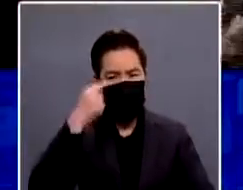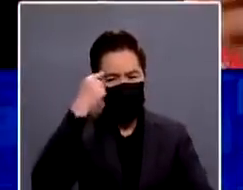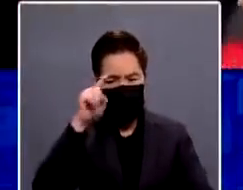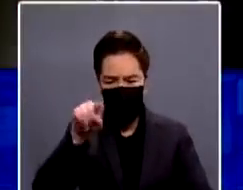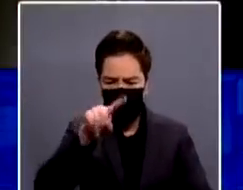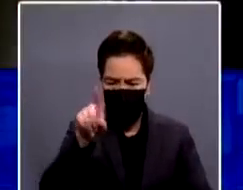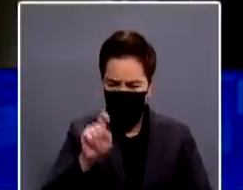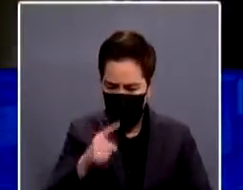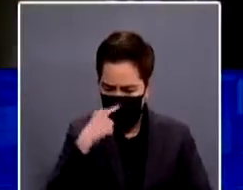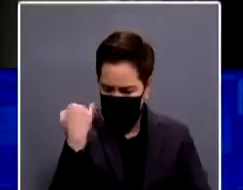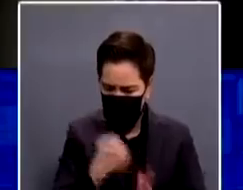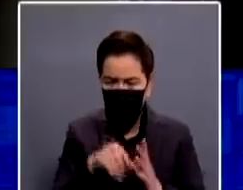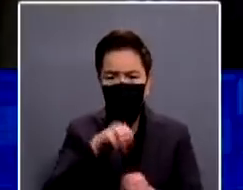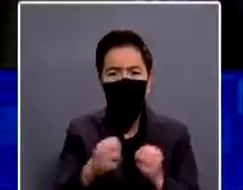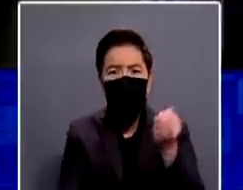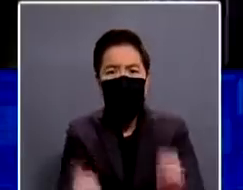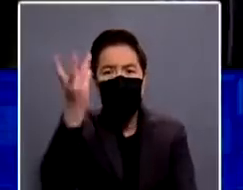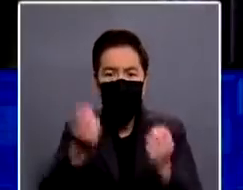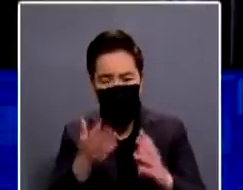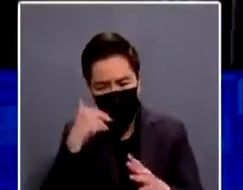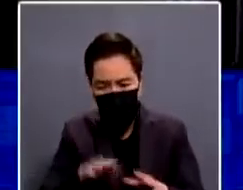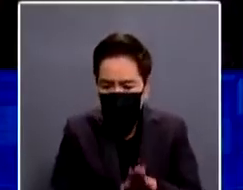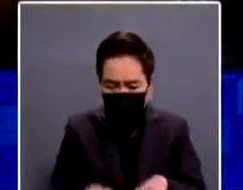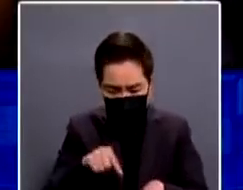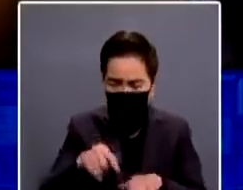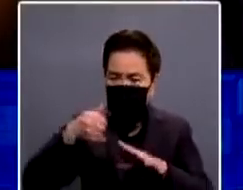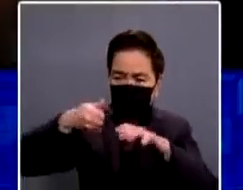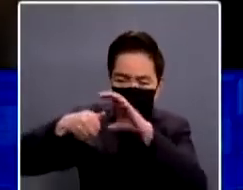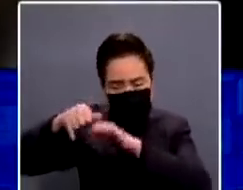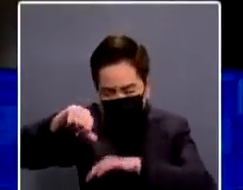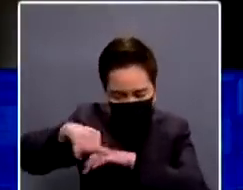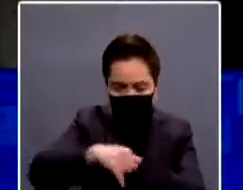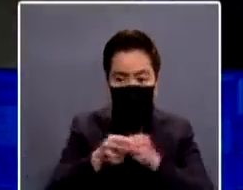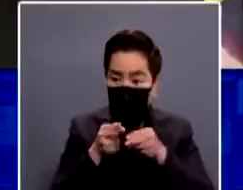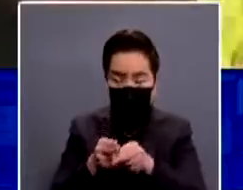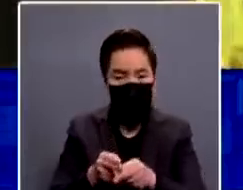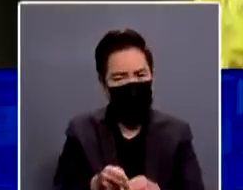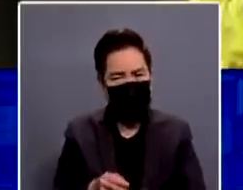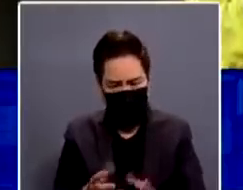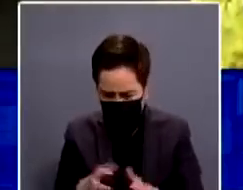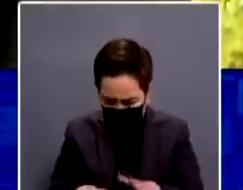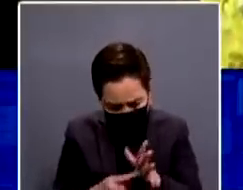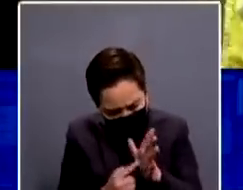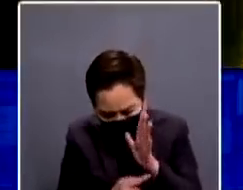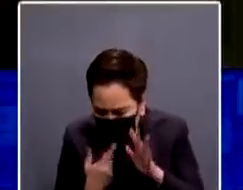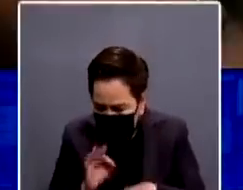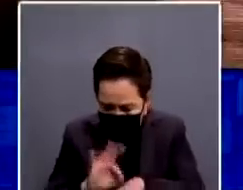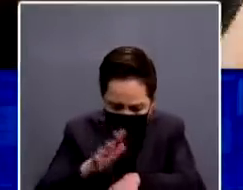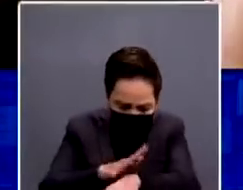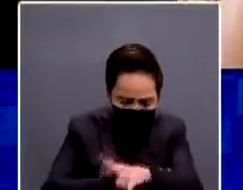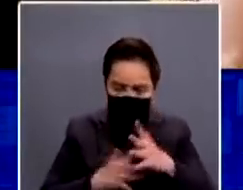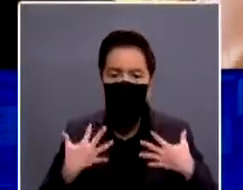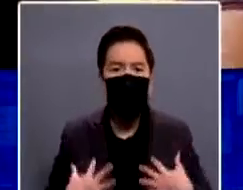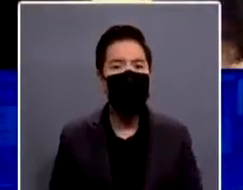เออเนี่ยมันน่าจะผิดข้อสังเกตนะว่าน้องจะเดินไปจากถ้ำแล้วก็ไปอยู่ที่กระท่อมเถียงนาได้อย่างไรนะคะแล้วก็คำ